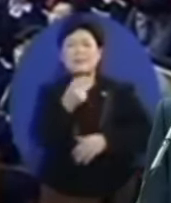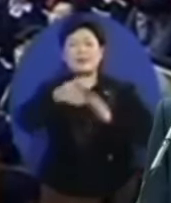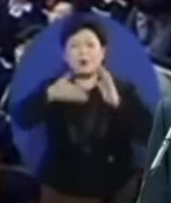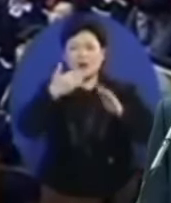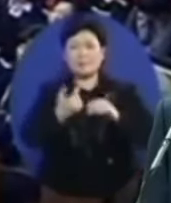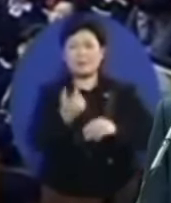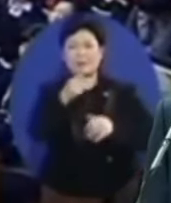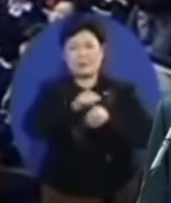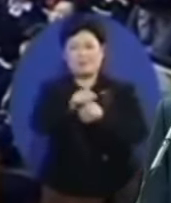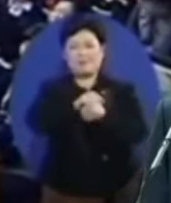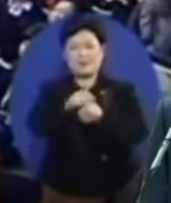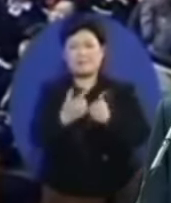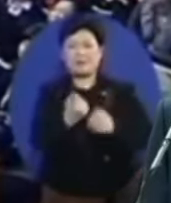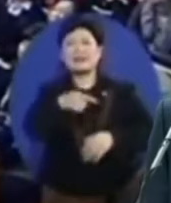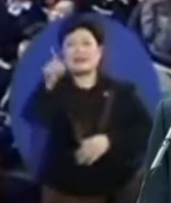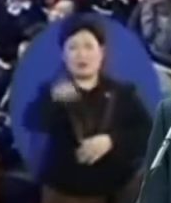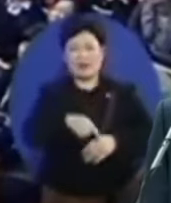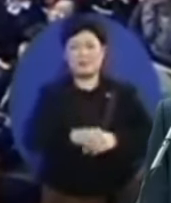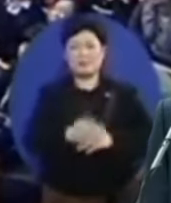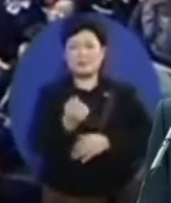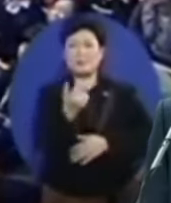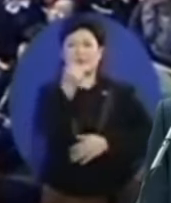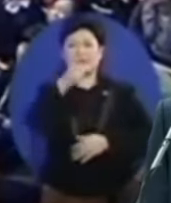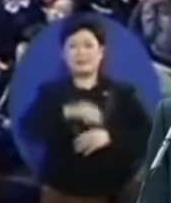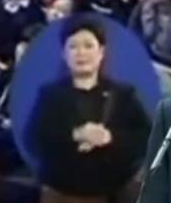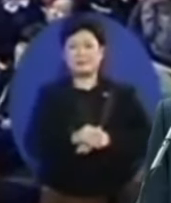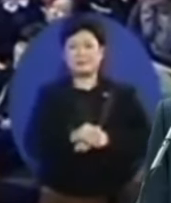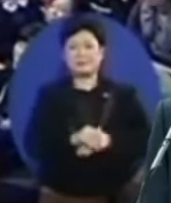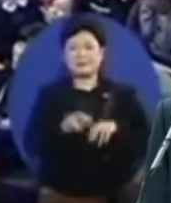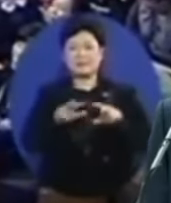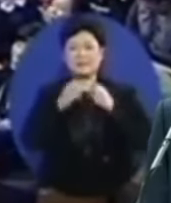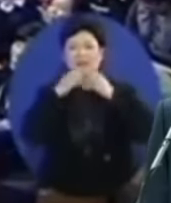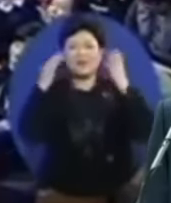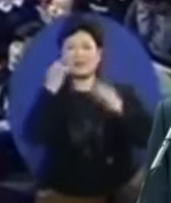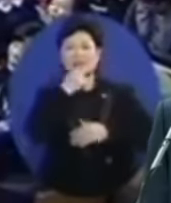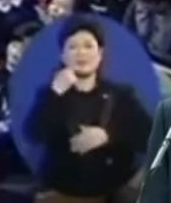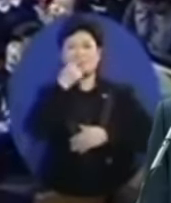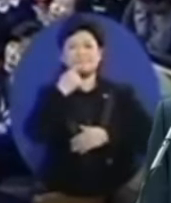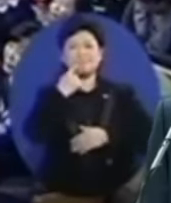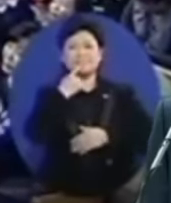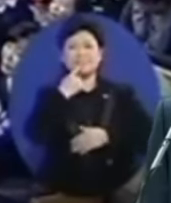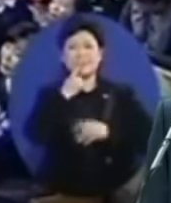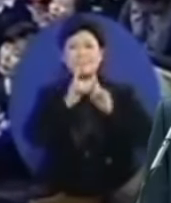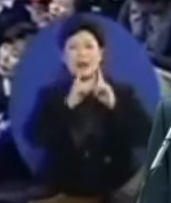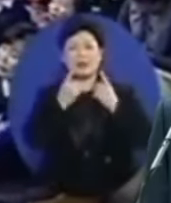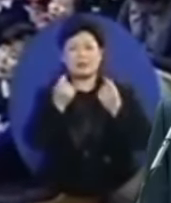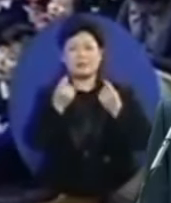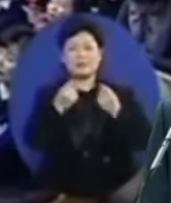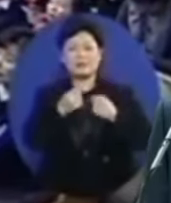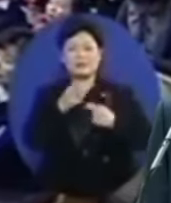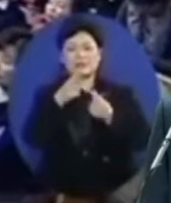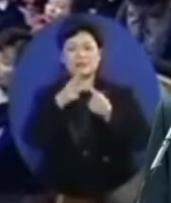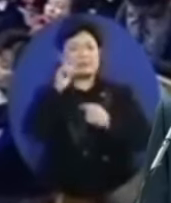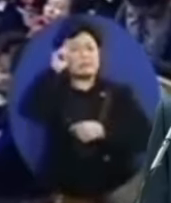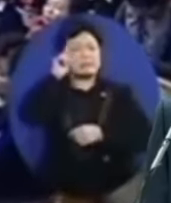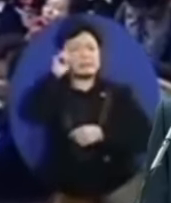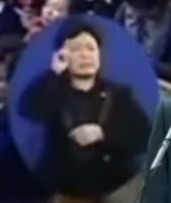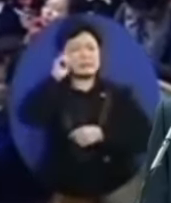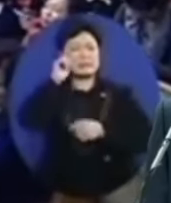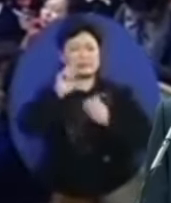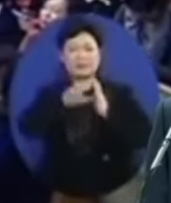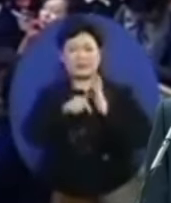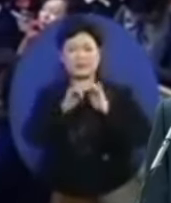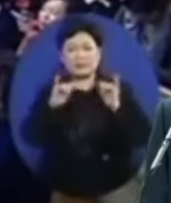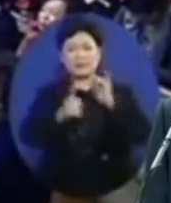빨리 소재해라, 빨리 갔다 오너라. 빨리가 오늘 현대 입술에 발린 말입니다. 셋째는 스트레스 시대입니다.